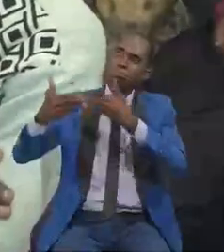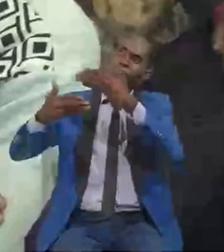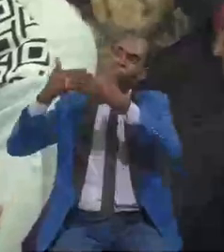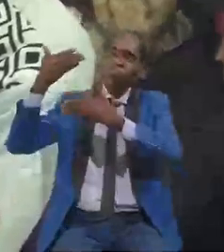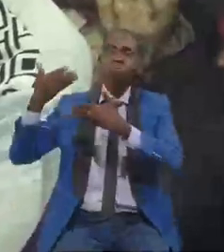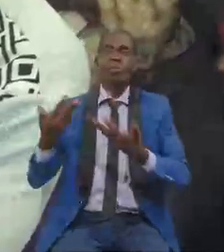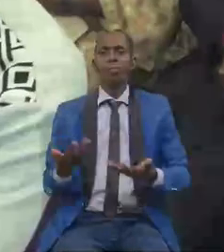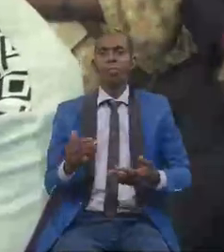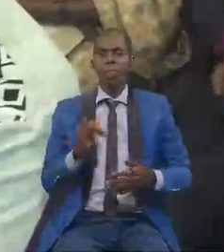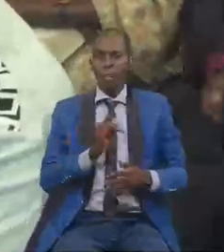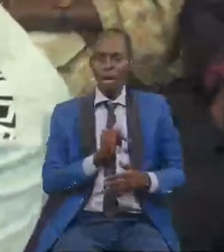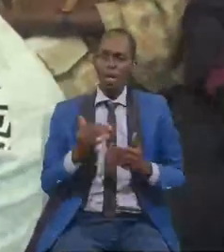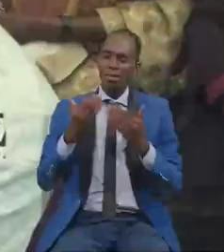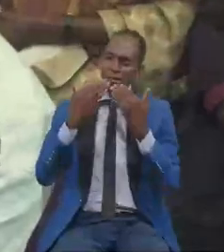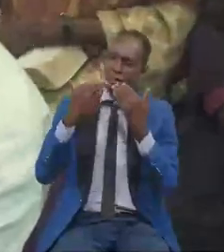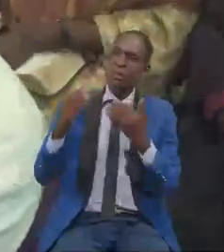jour que